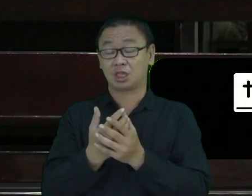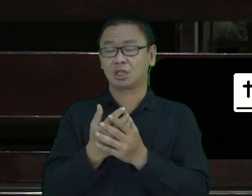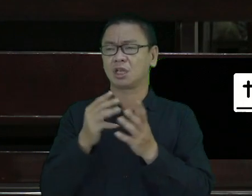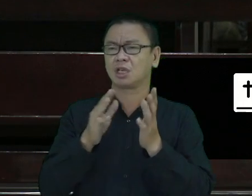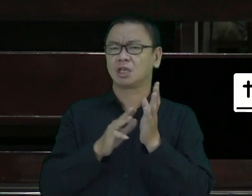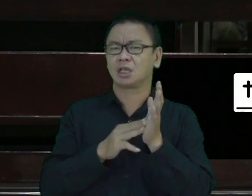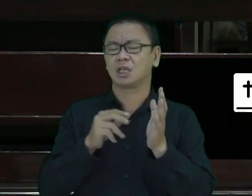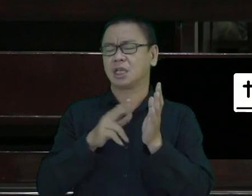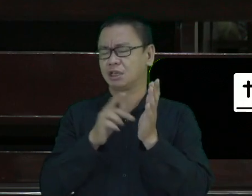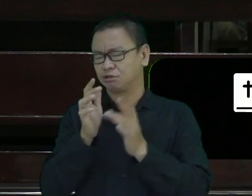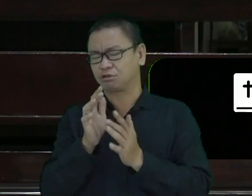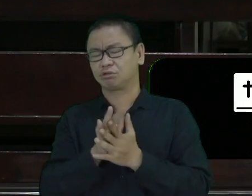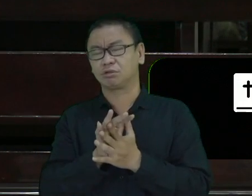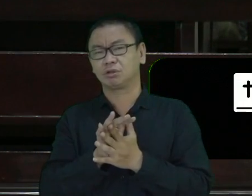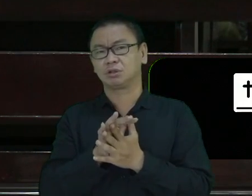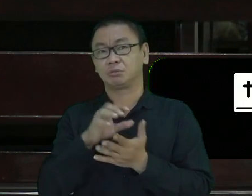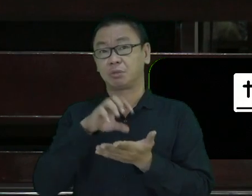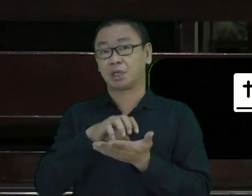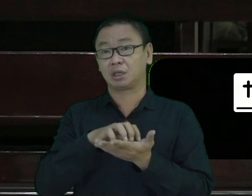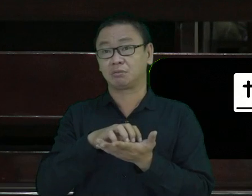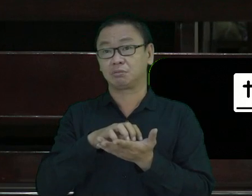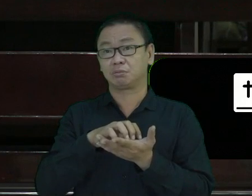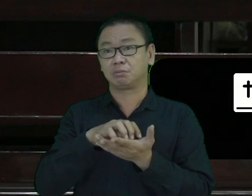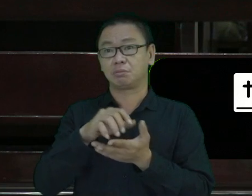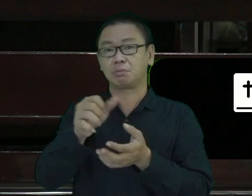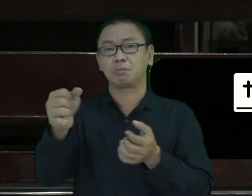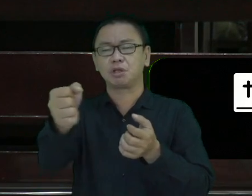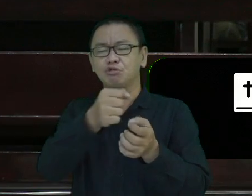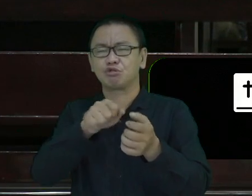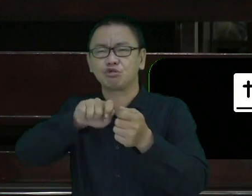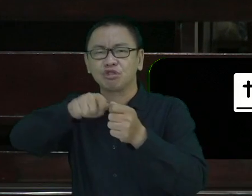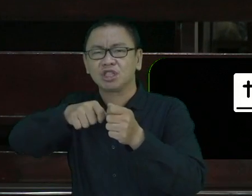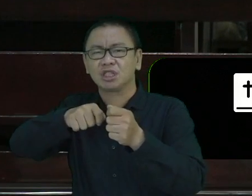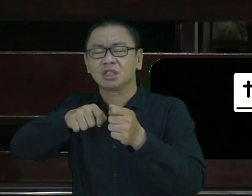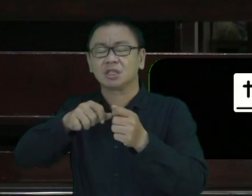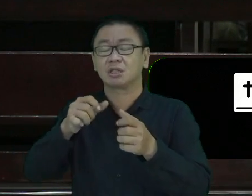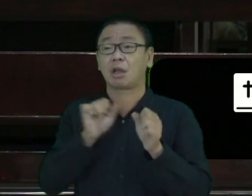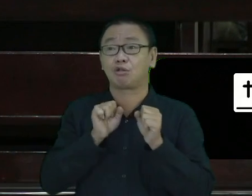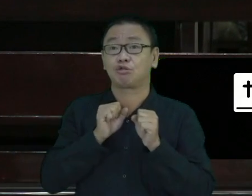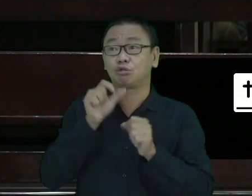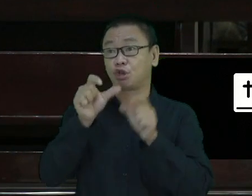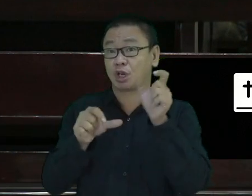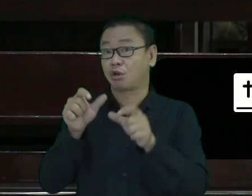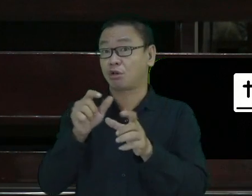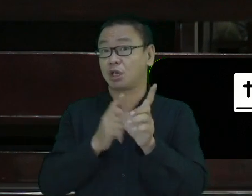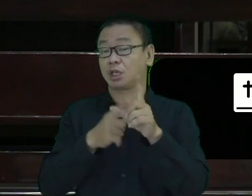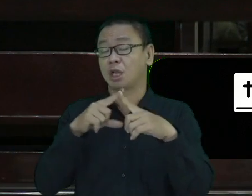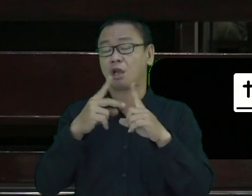tempat dengan pintu-pintu yang terkunci karena mereka takut kepada orang-orang Yahudi.